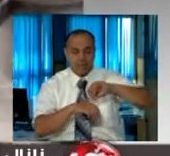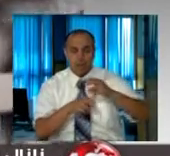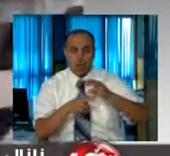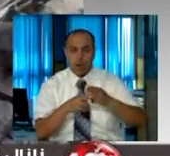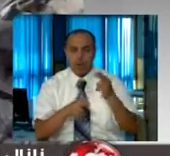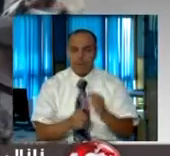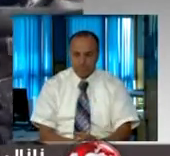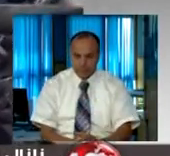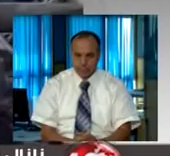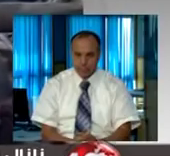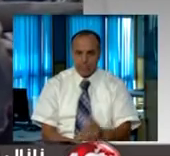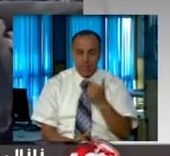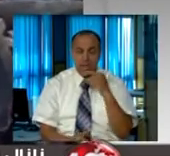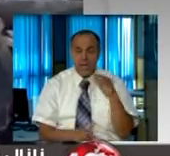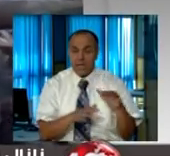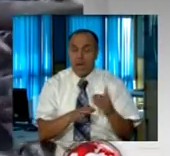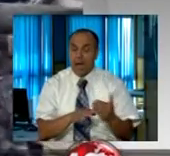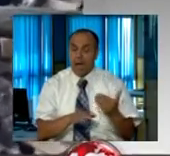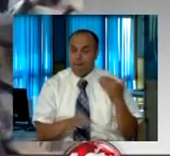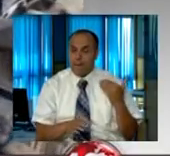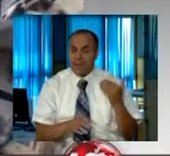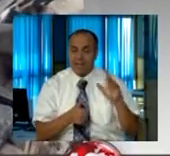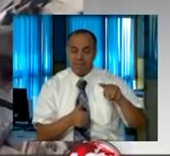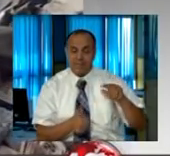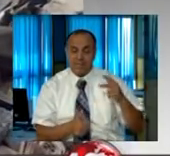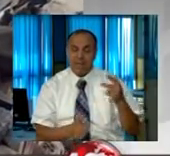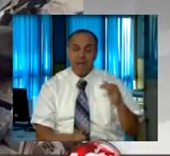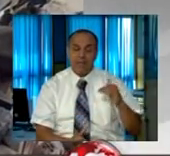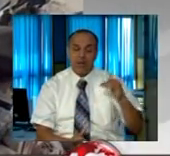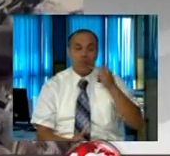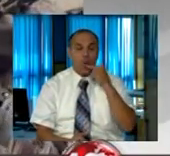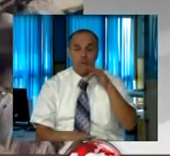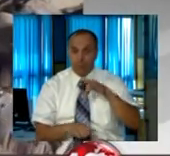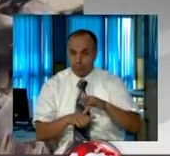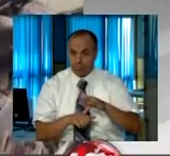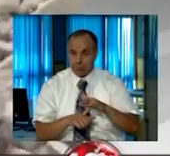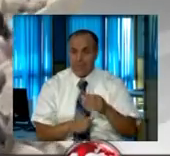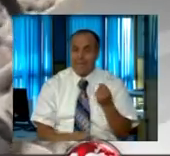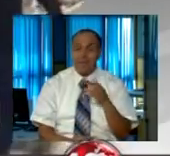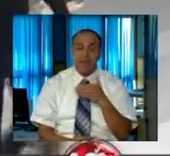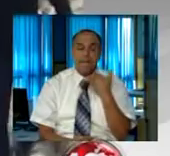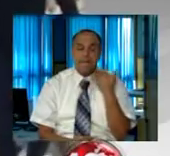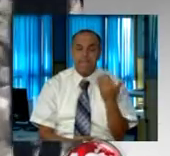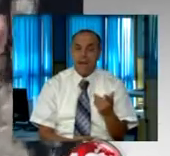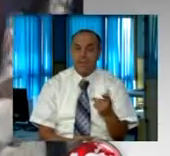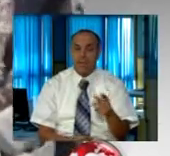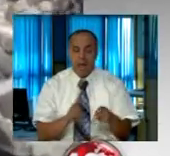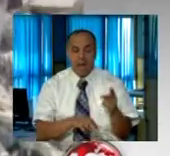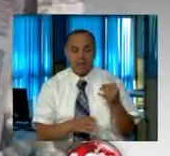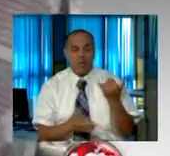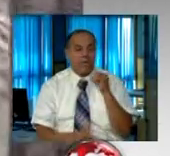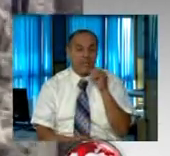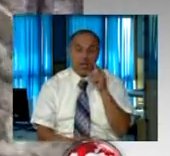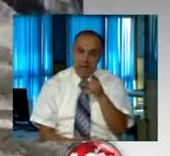روما. هذا وكان زلزال سابق بقوة 6.3 قد أوقع 300 قتيل في منطقة أكيلا